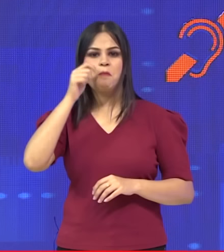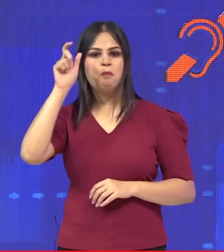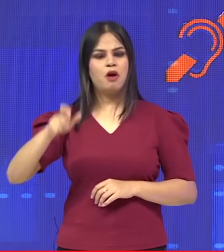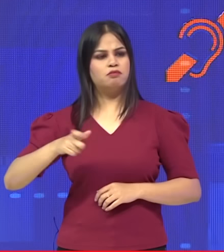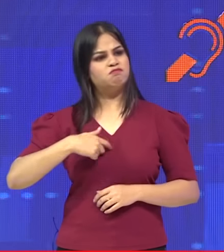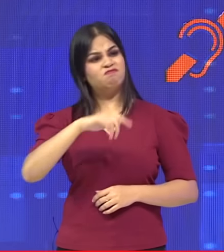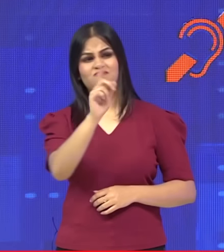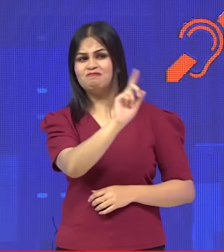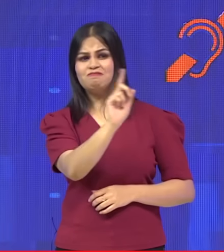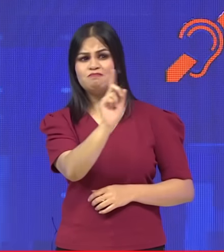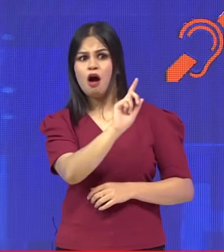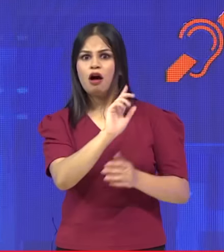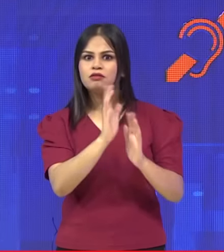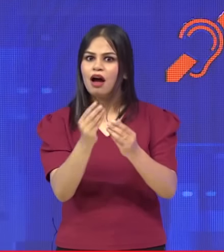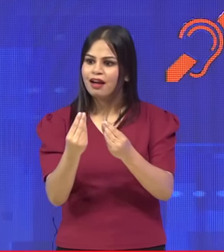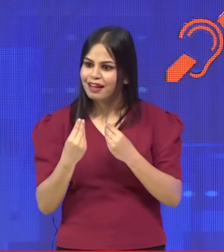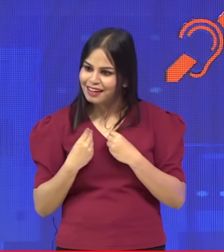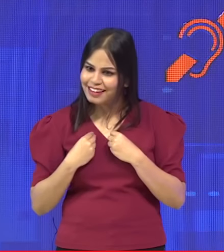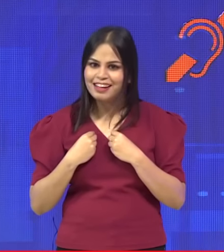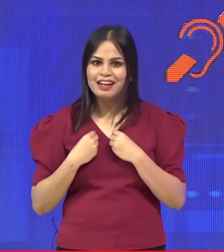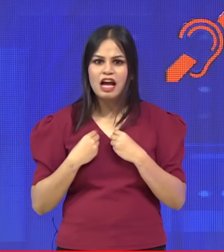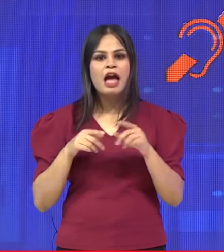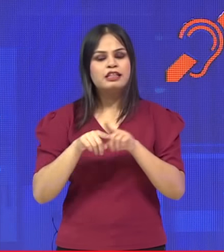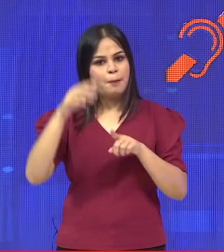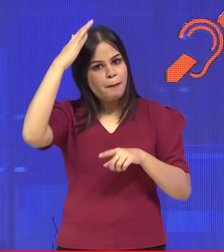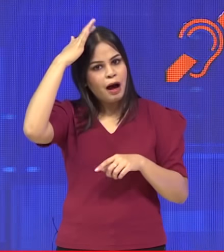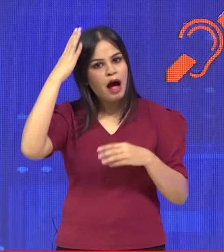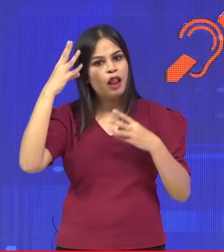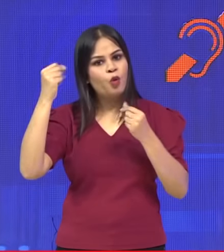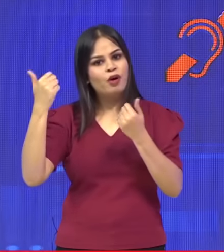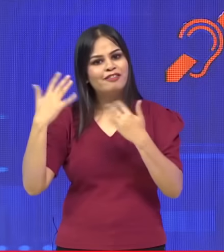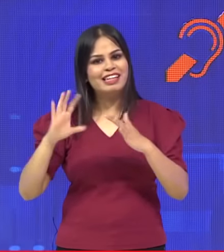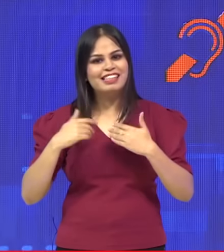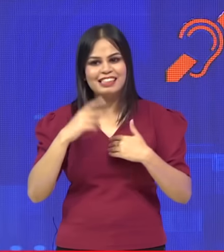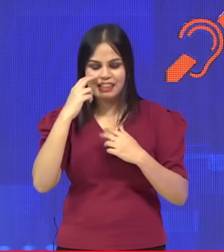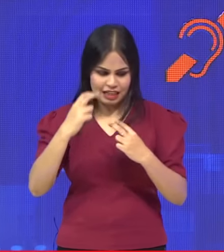मत करना मेरा हाथ देख लो मेरे बाल चले गए